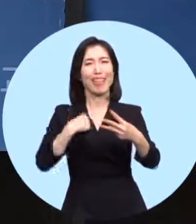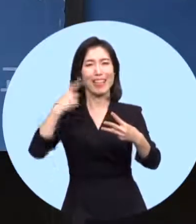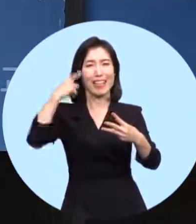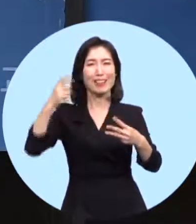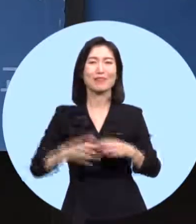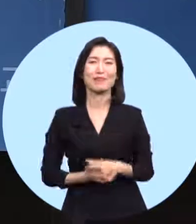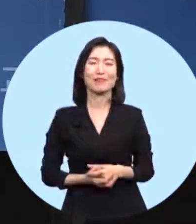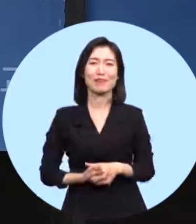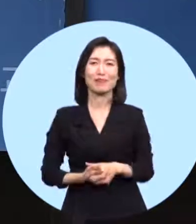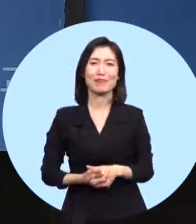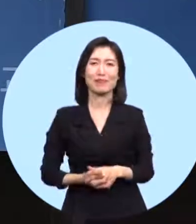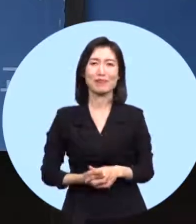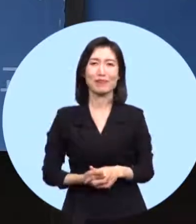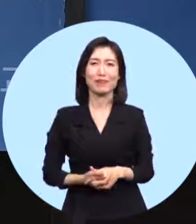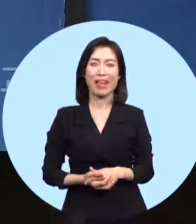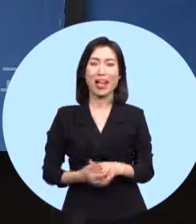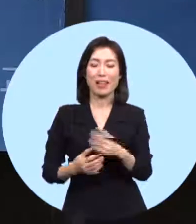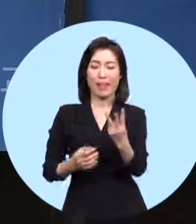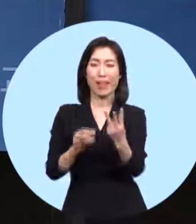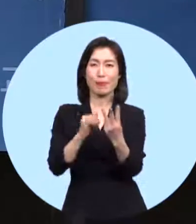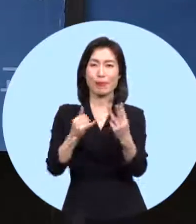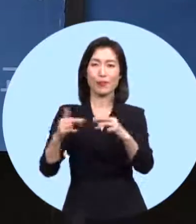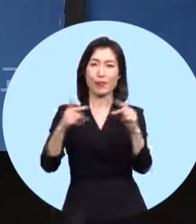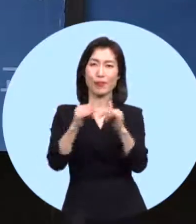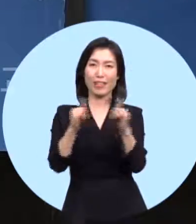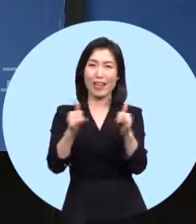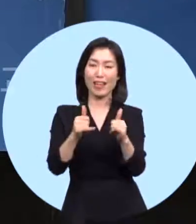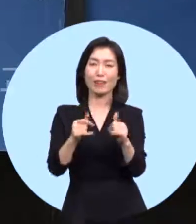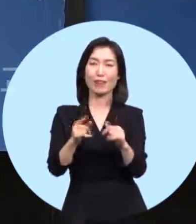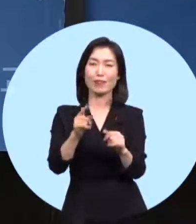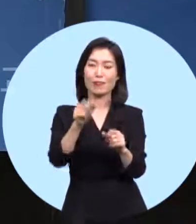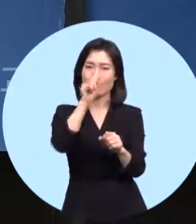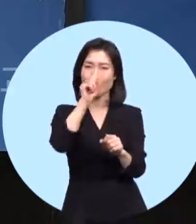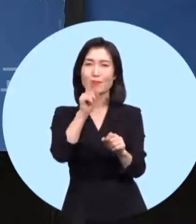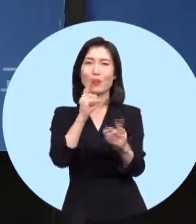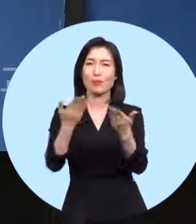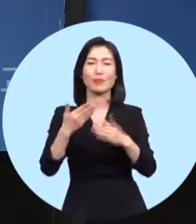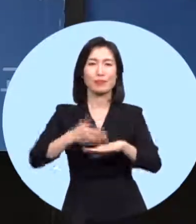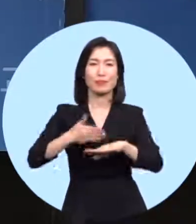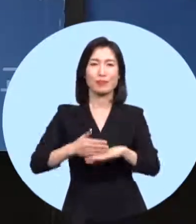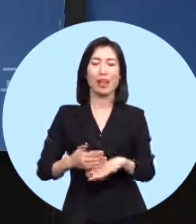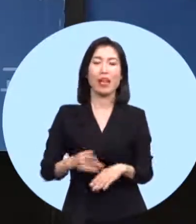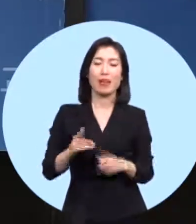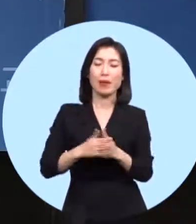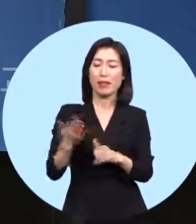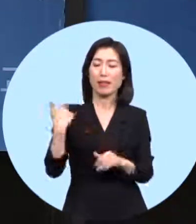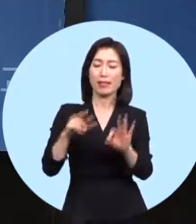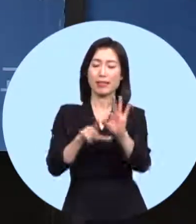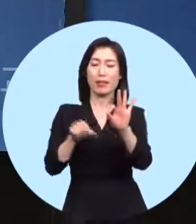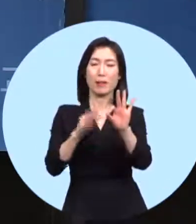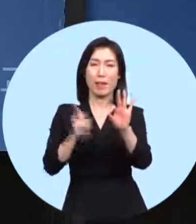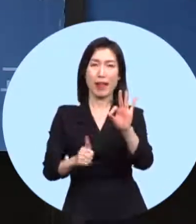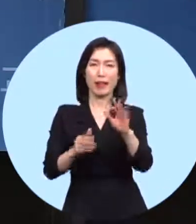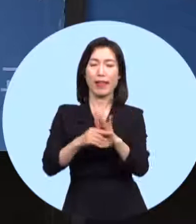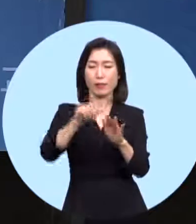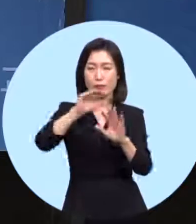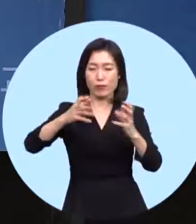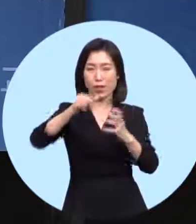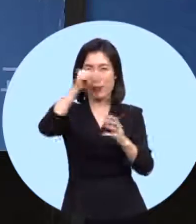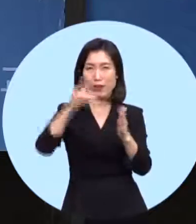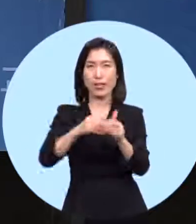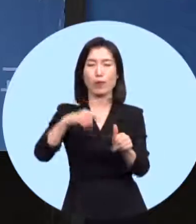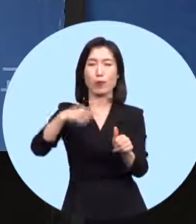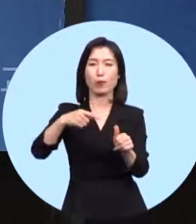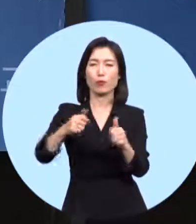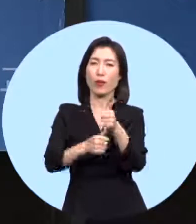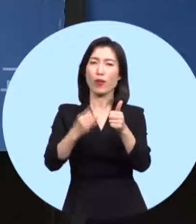제 나름대로 한번 해봤습니다. 세 분 토론자 선생님께 다시 한번 감사드리고요. 그런 의미에서 지난 10월 말에